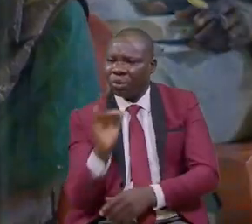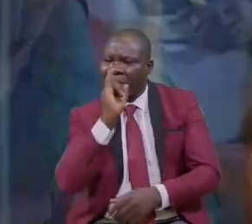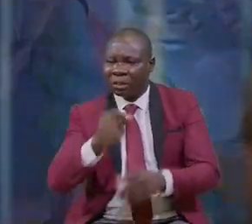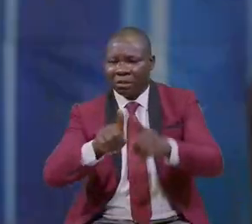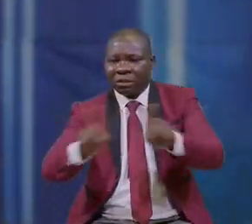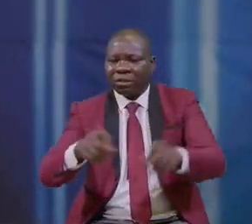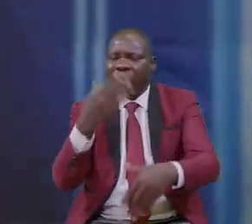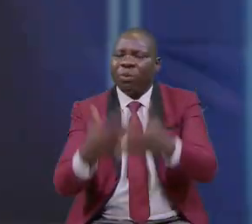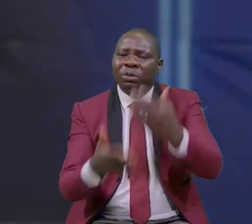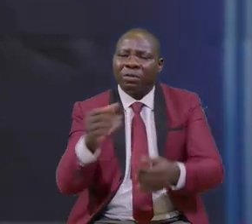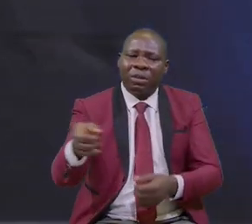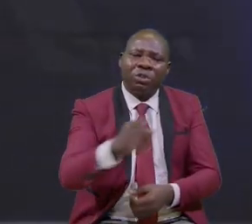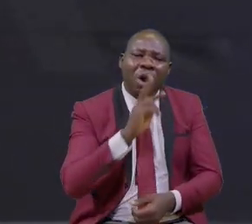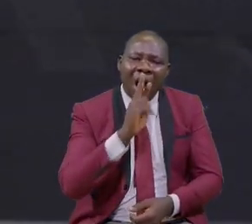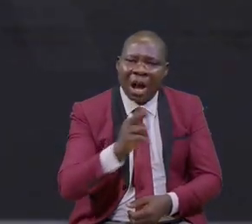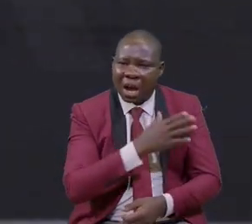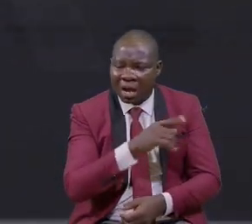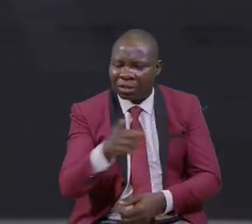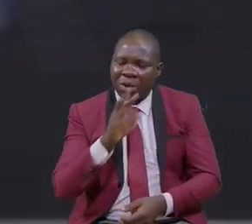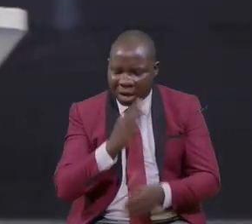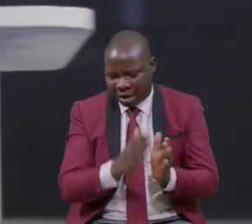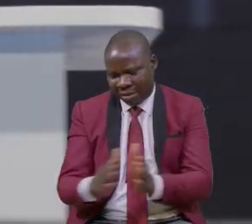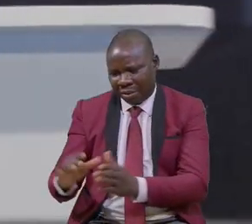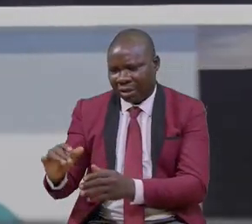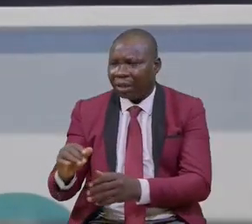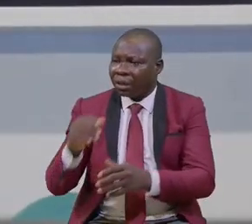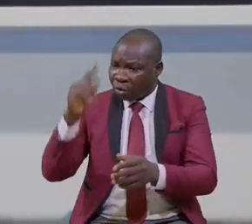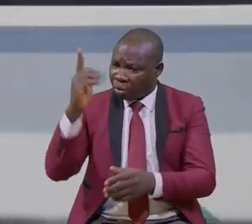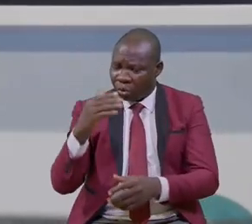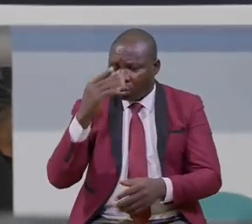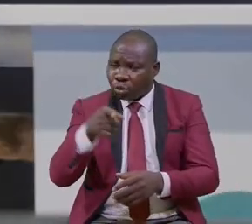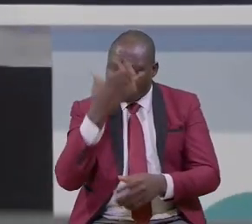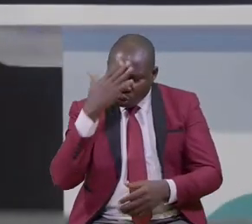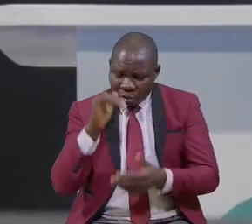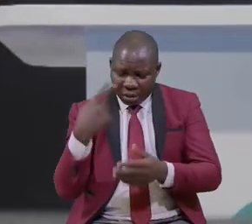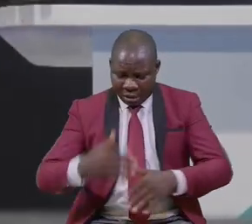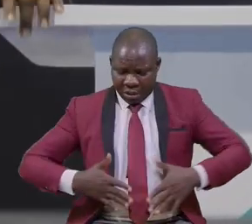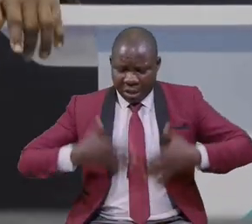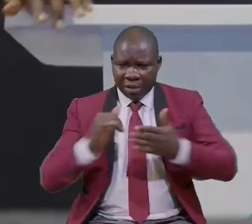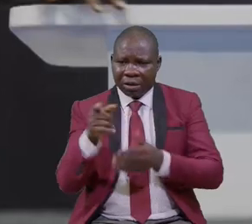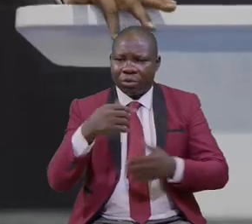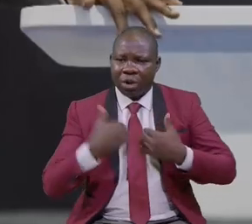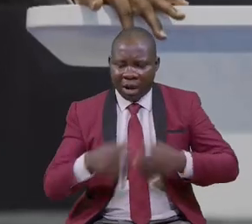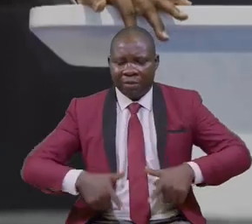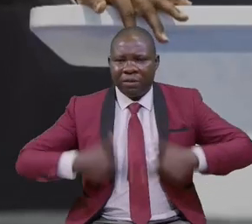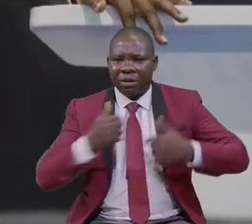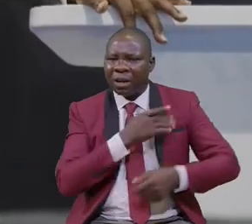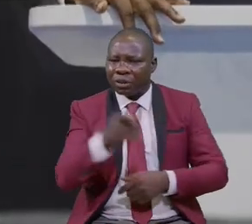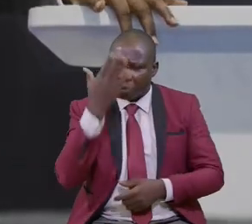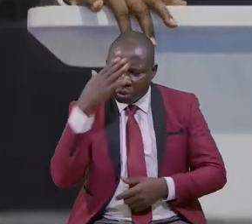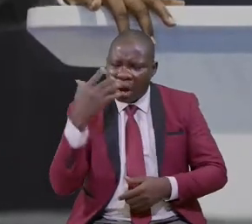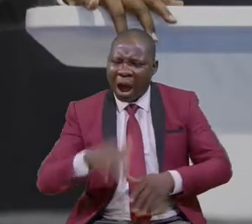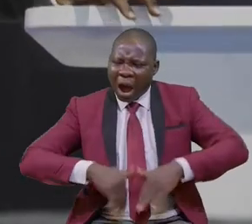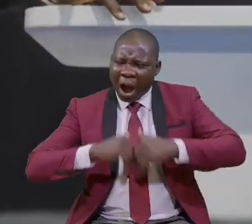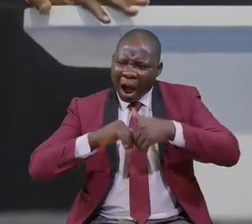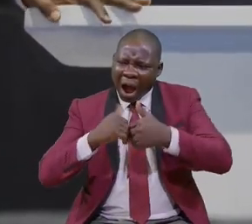ce que tu as été et que tu viens, et tu sais ce que tu as fait, tu connais la vie que tu as menée. Et tu sais combien